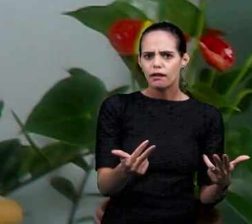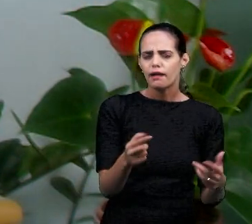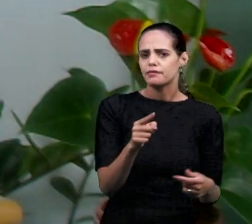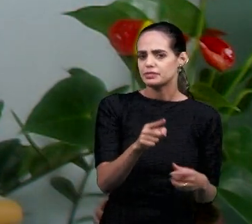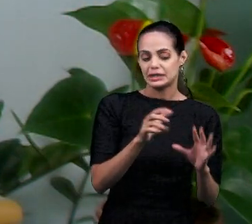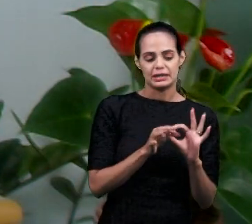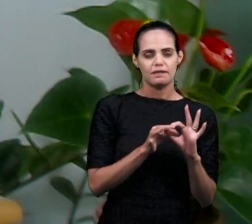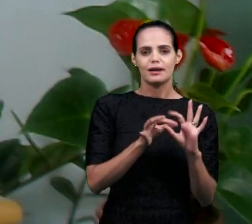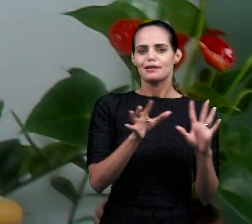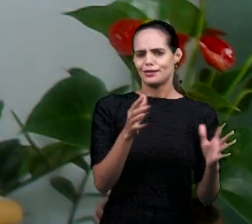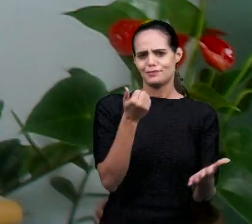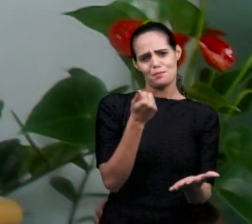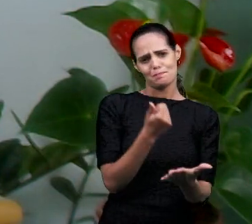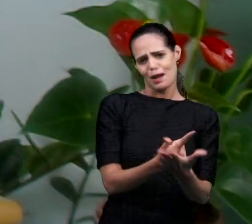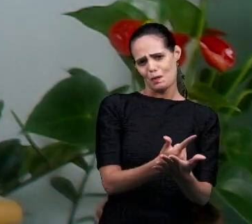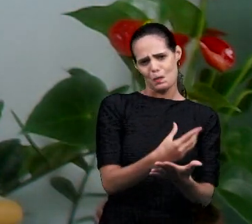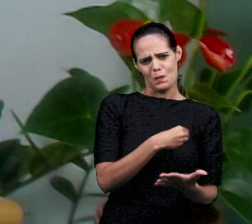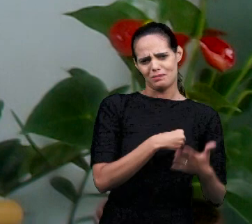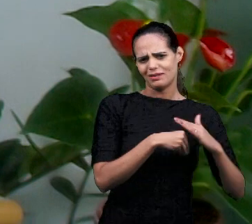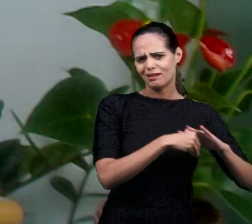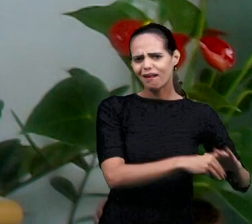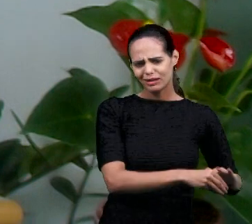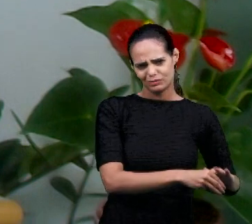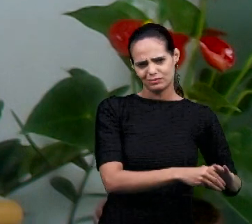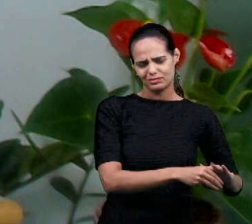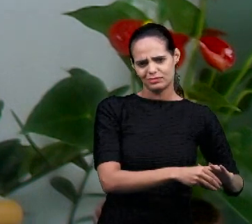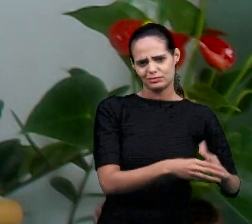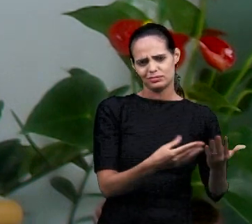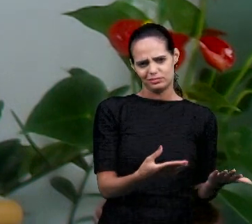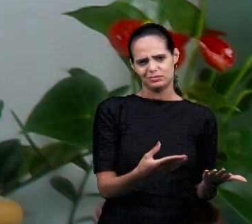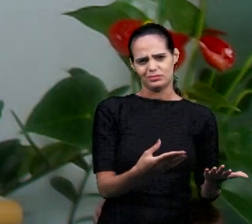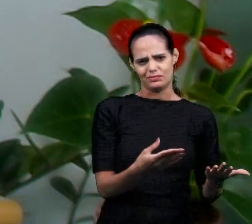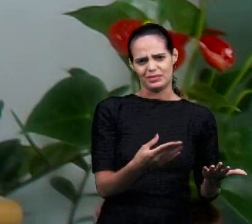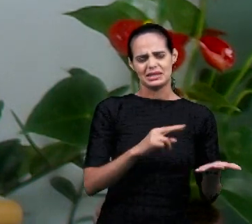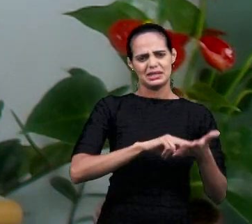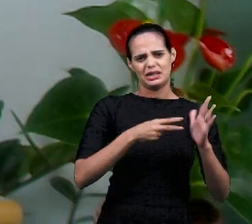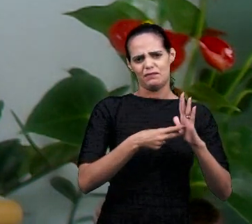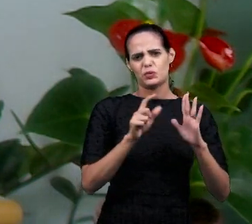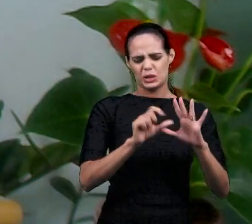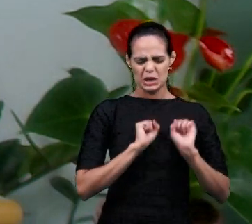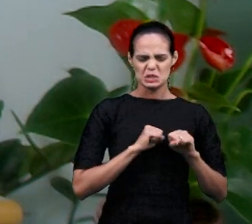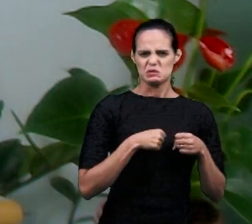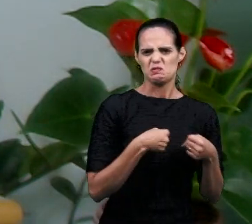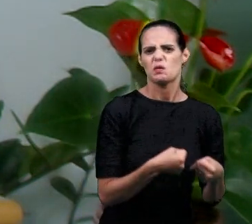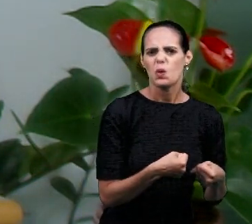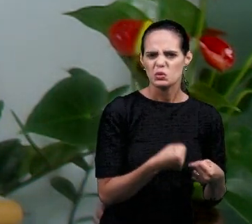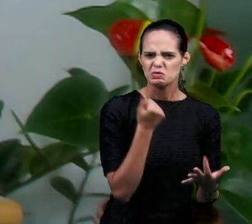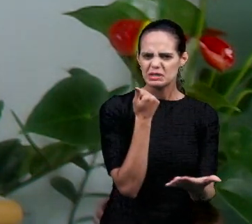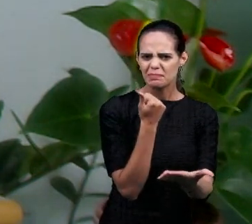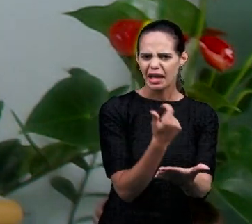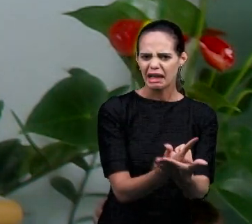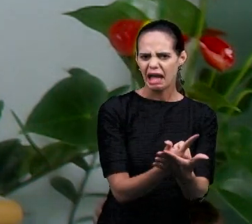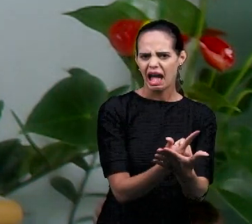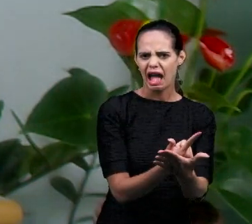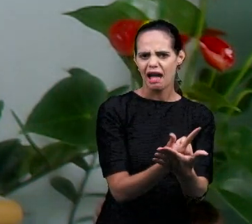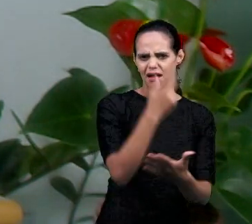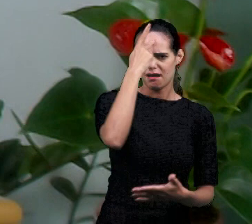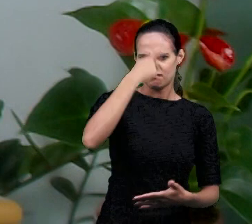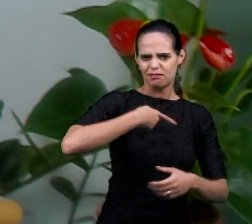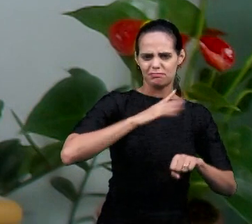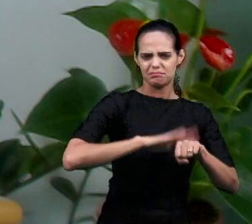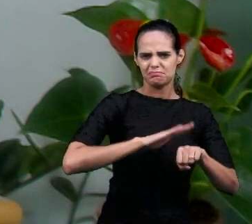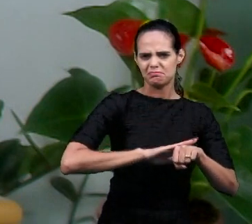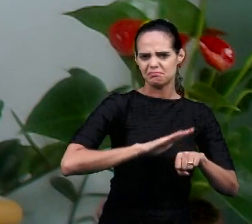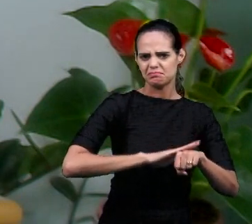Vous achetez donc des indulgences et cela était pardonné. Ça s'appelle œuvre. Donc, le salut a laissé d'être